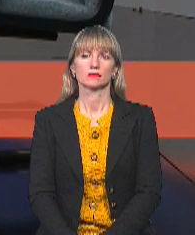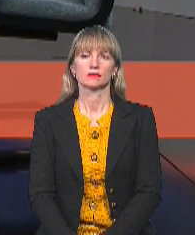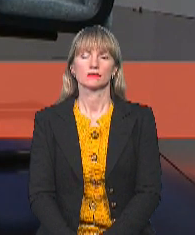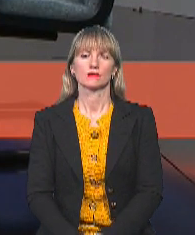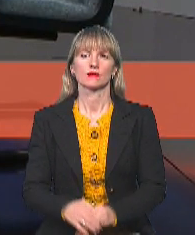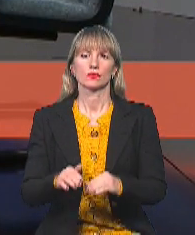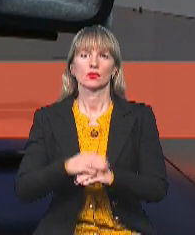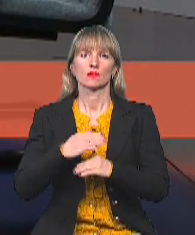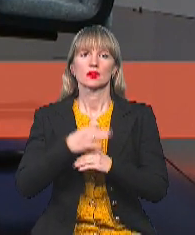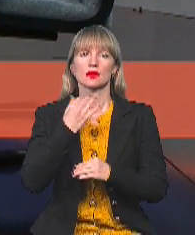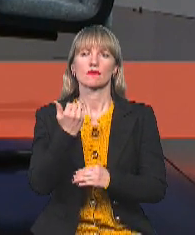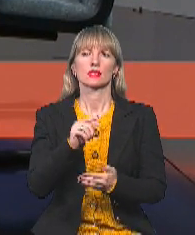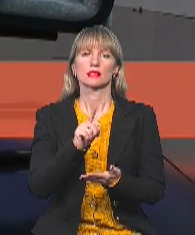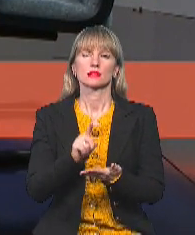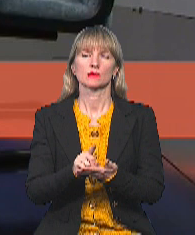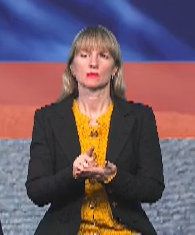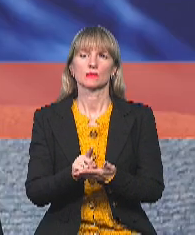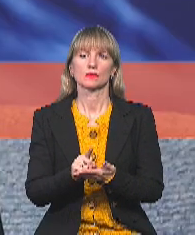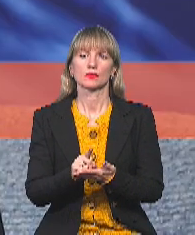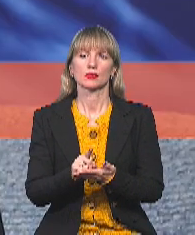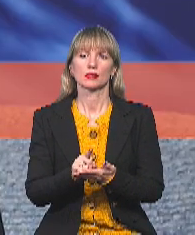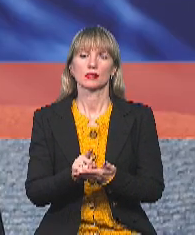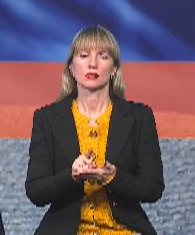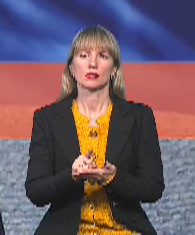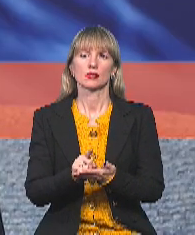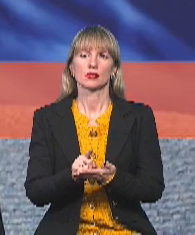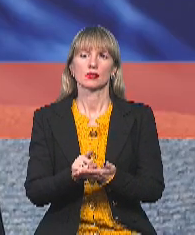Добрий вечір. Кажіть ваше запитання.